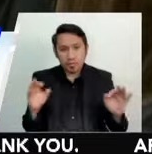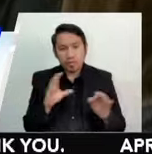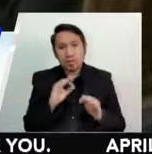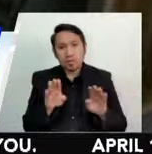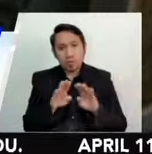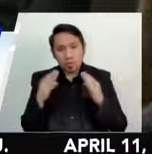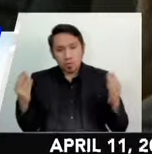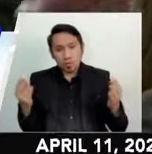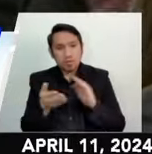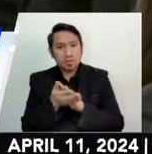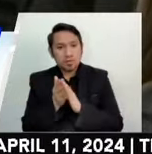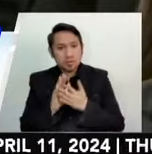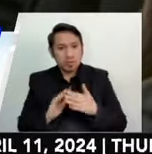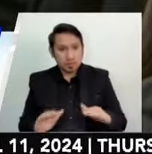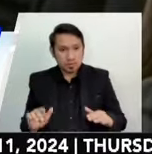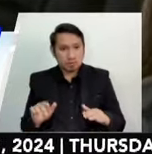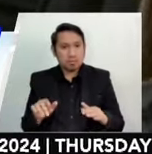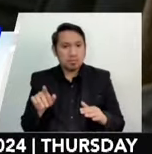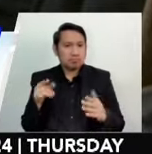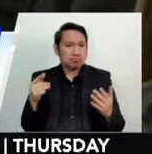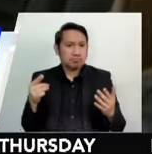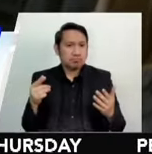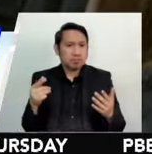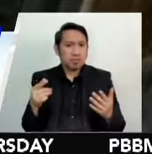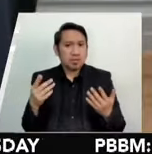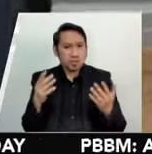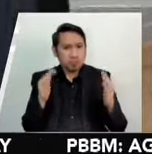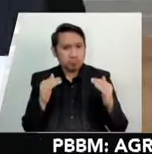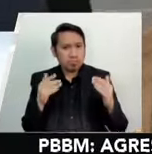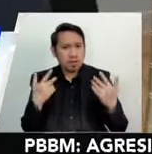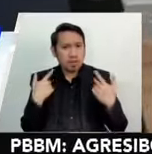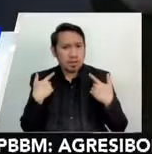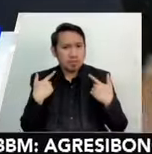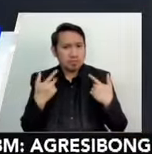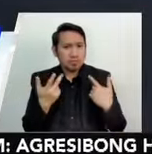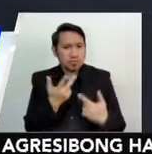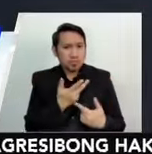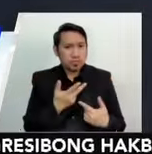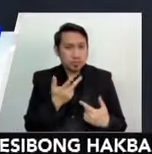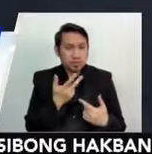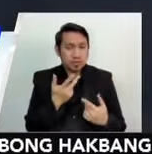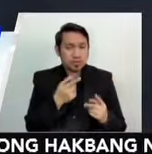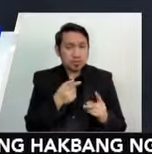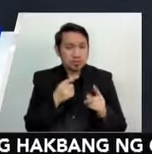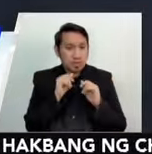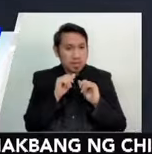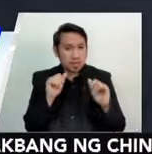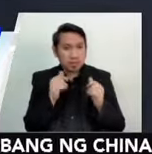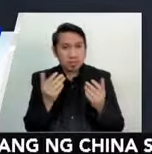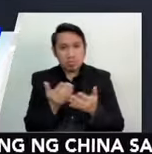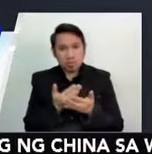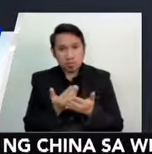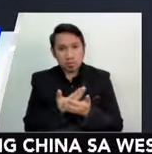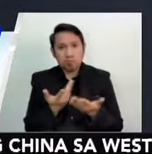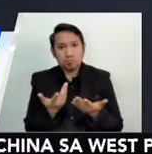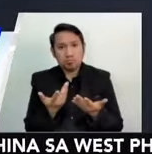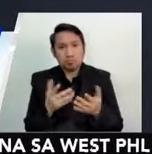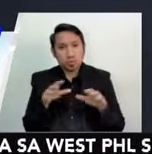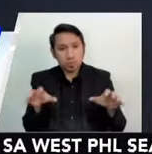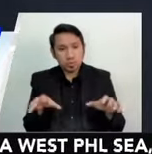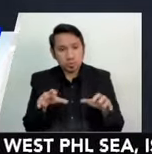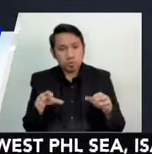Indo-Pacific region, inaasahan din daw na mag-aanunsyo rin ang tatlong leader ng mga bagong inisyatibo para mapalakas pa ang energy